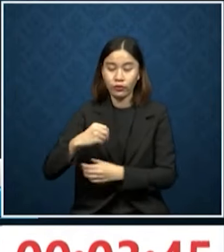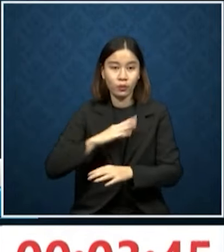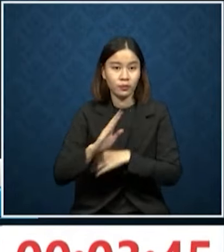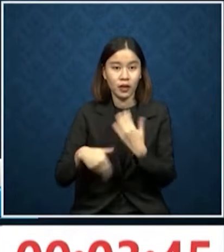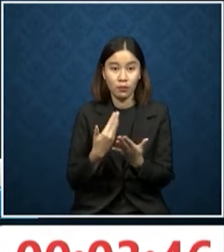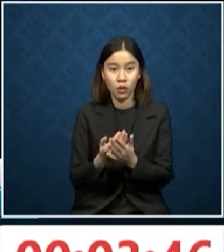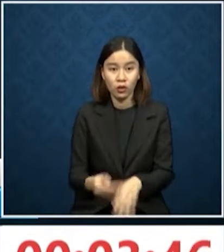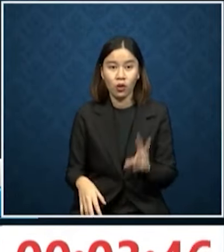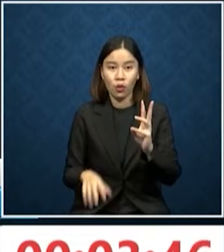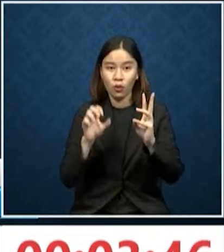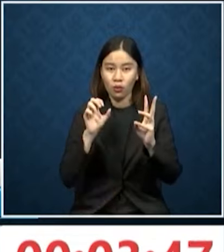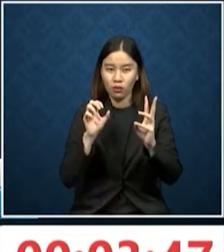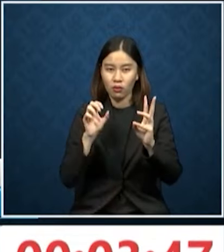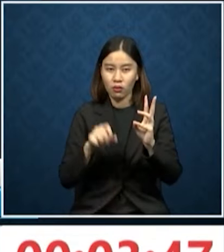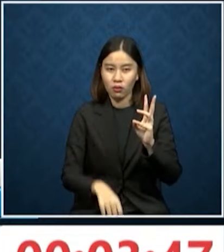น